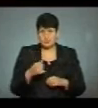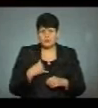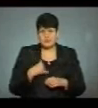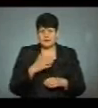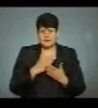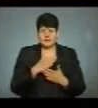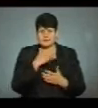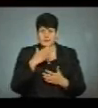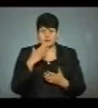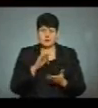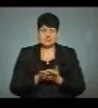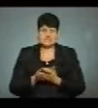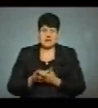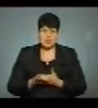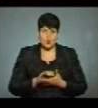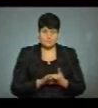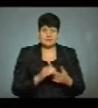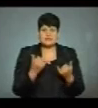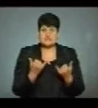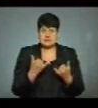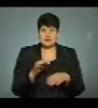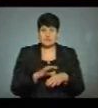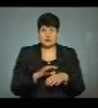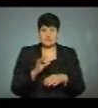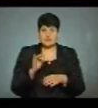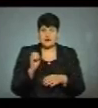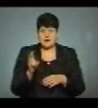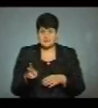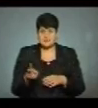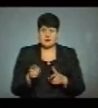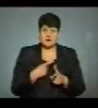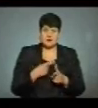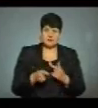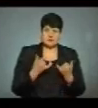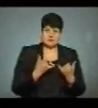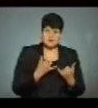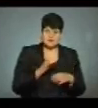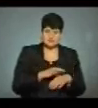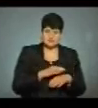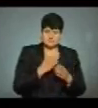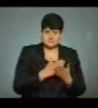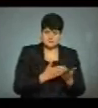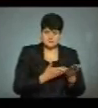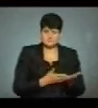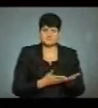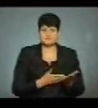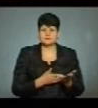багато знайомих, які зараз хворіли на рак або хворіють зараз. І